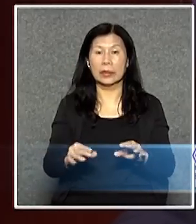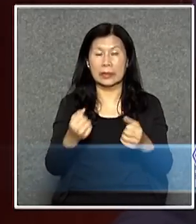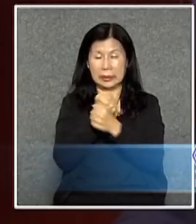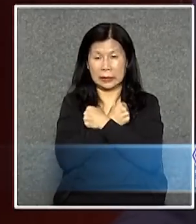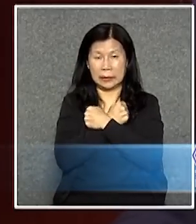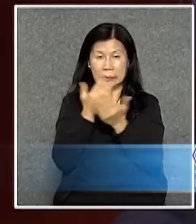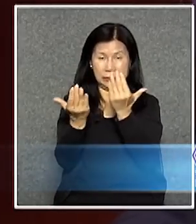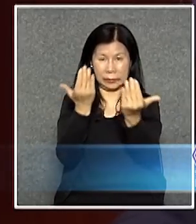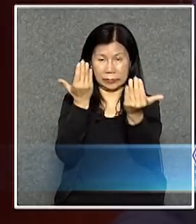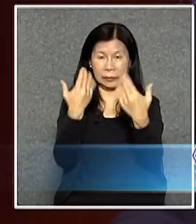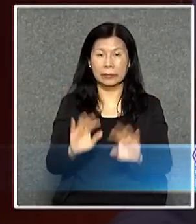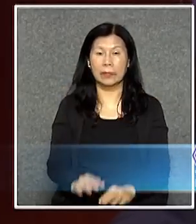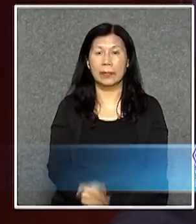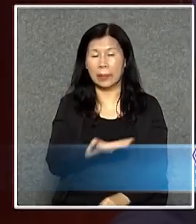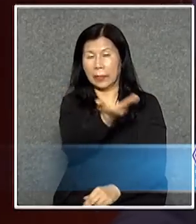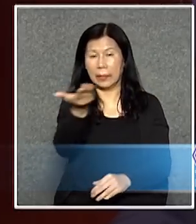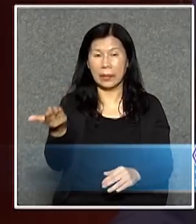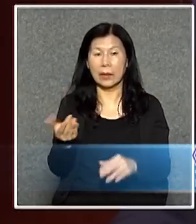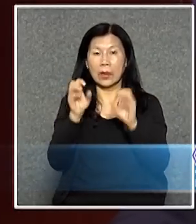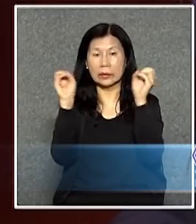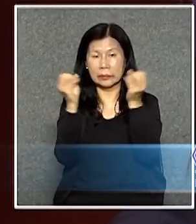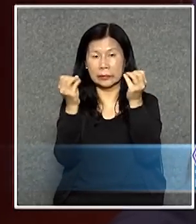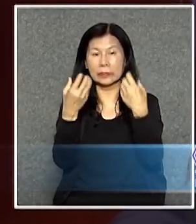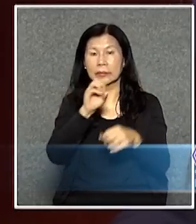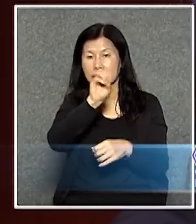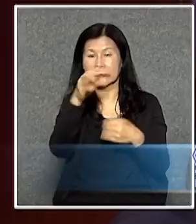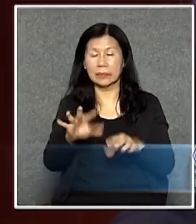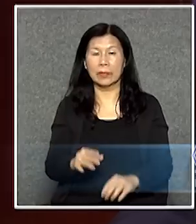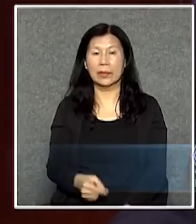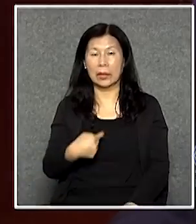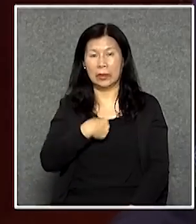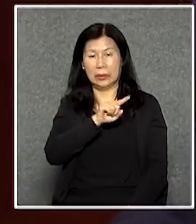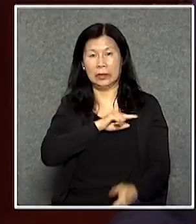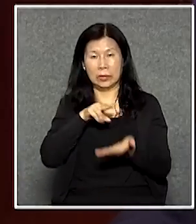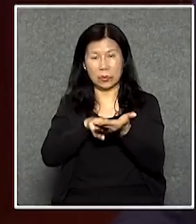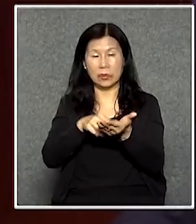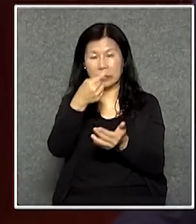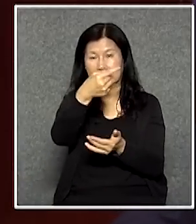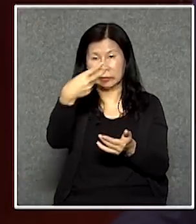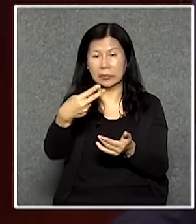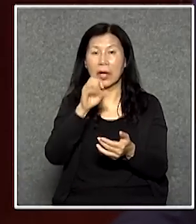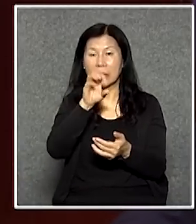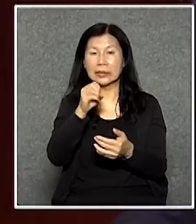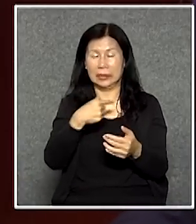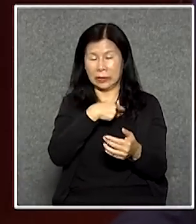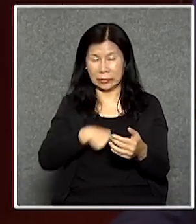前，我同大家講兩句説話。雖然我相信呢兩句説話咧，好多議員